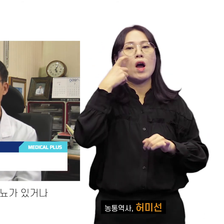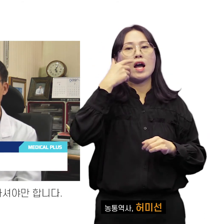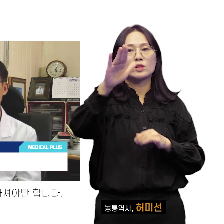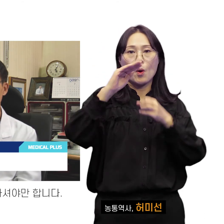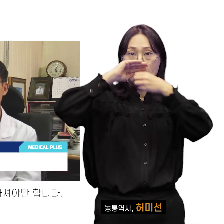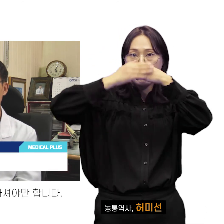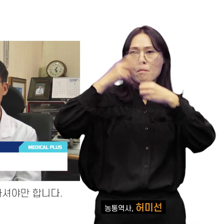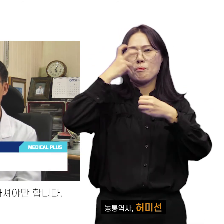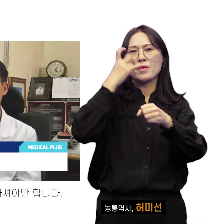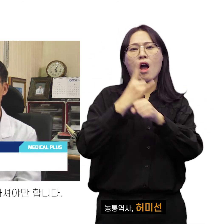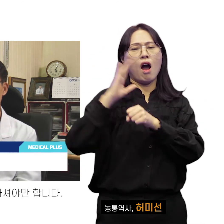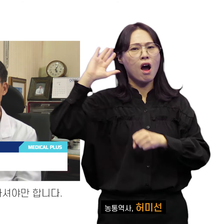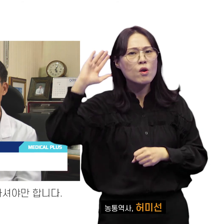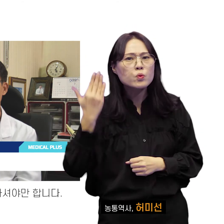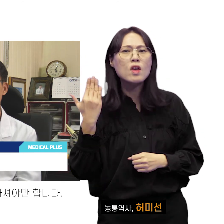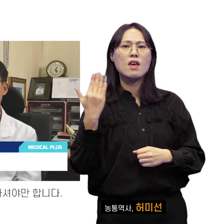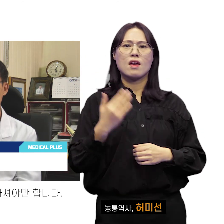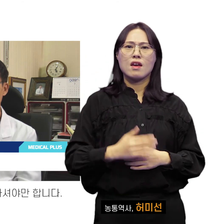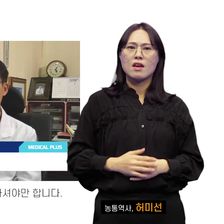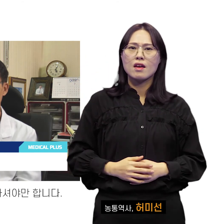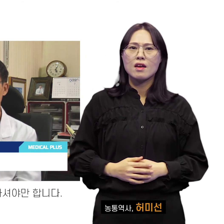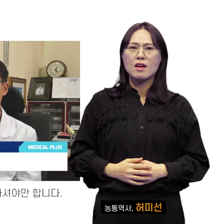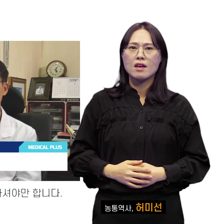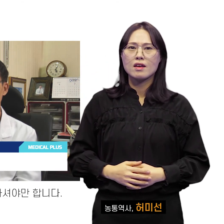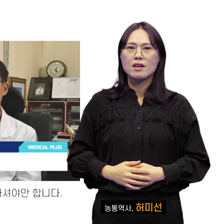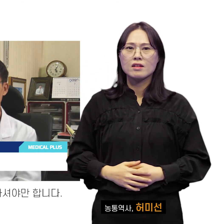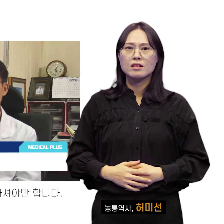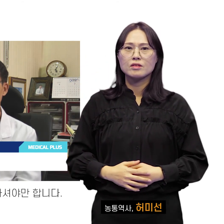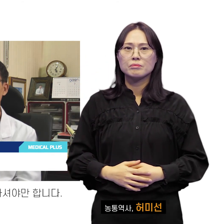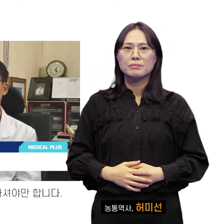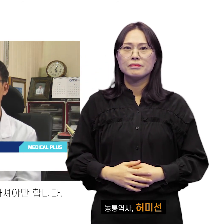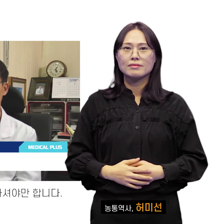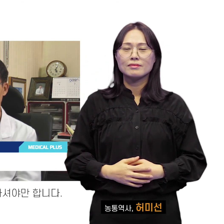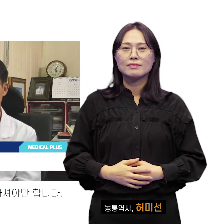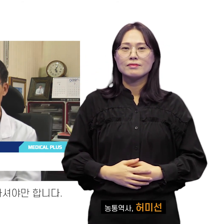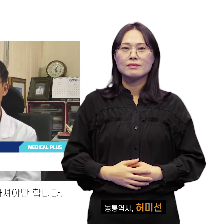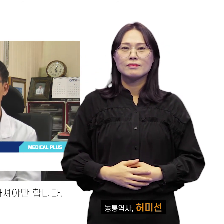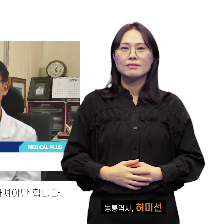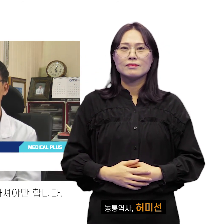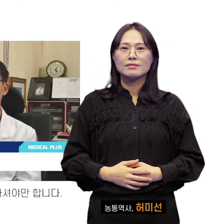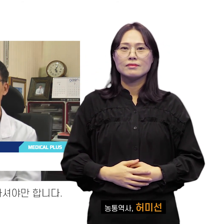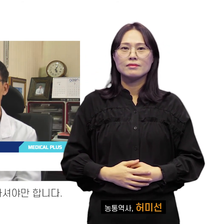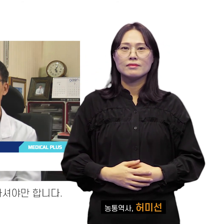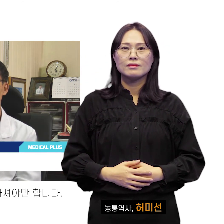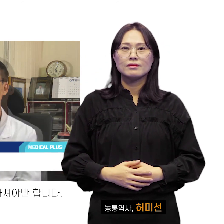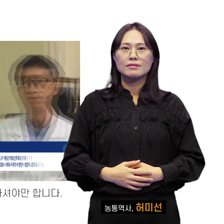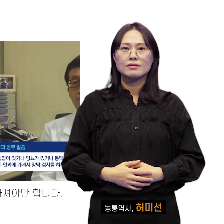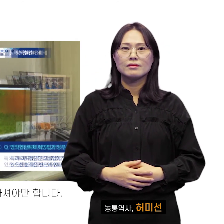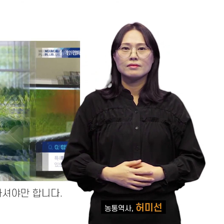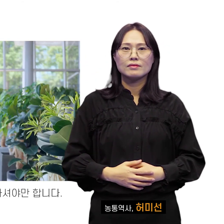분들은 반드시 안과에 가셔서 망막 검사를 하셔야만 합니다.